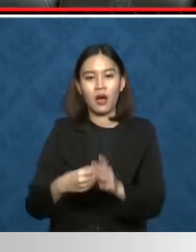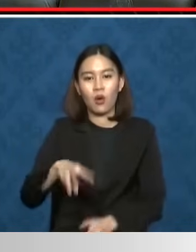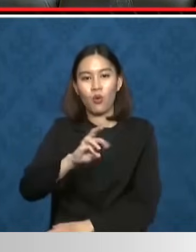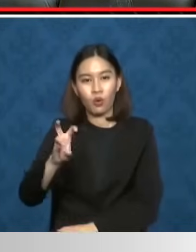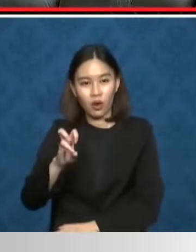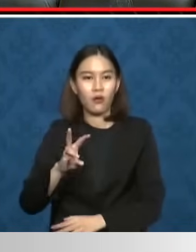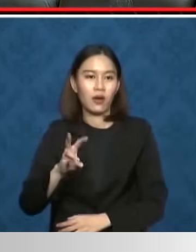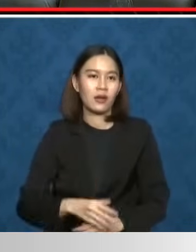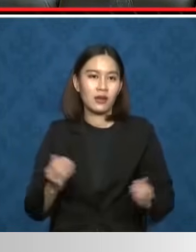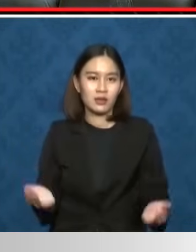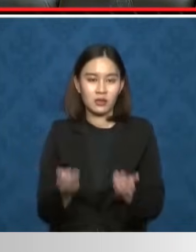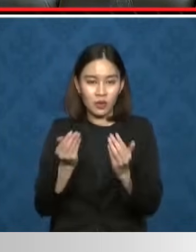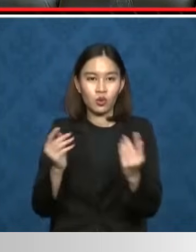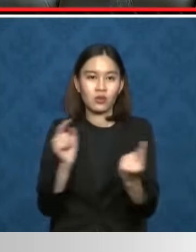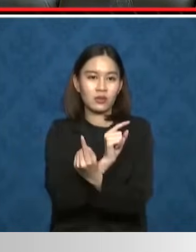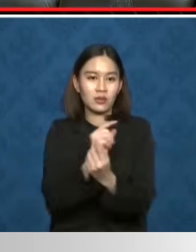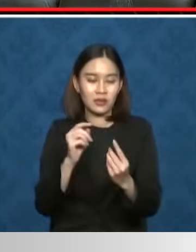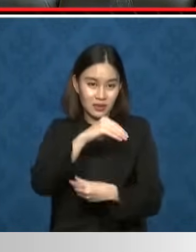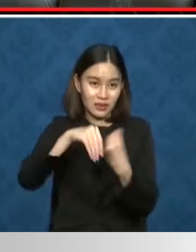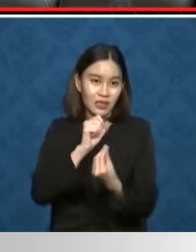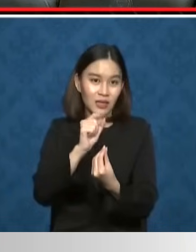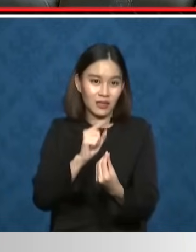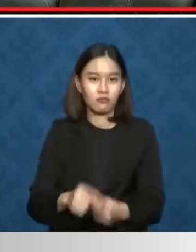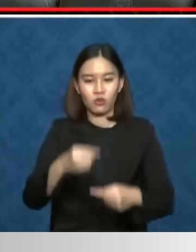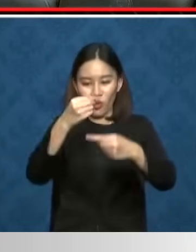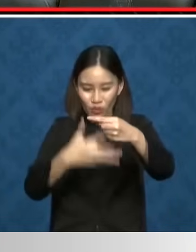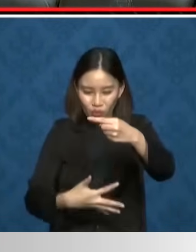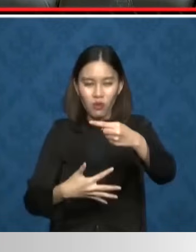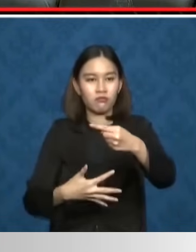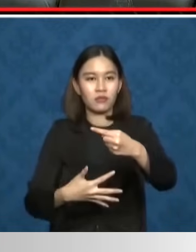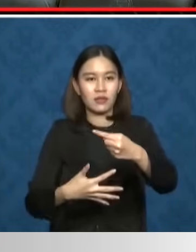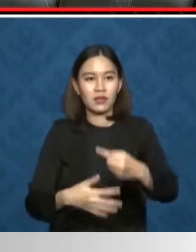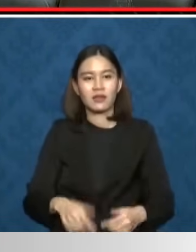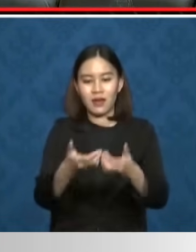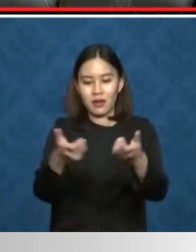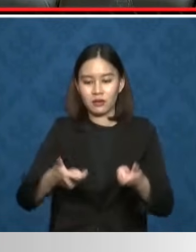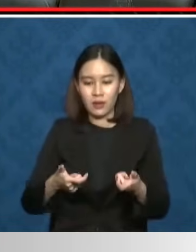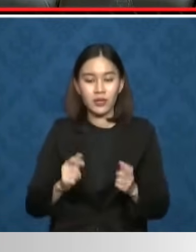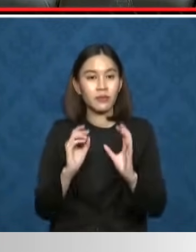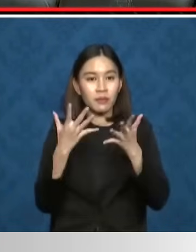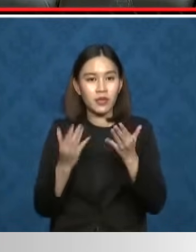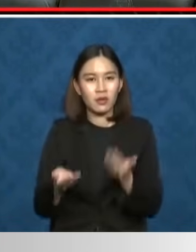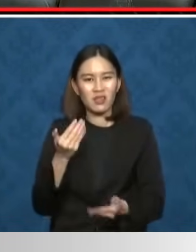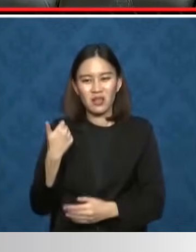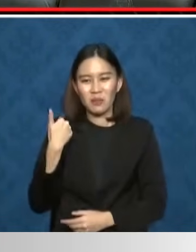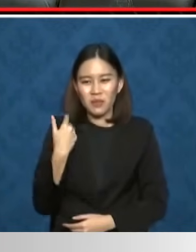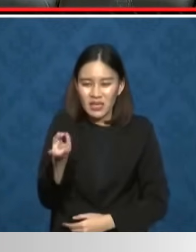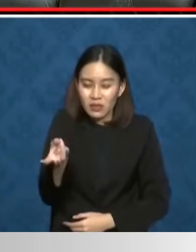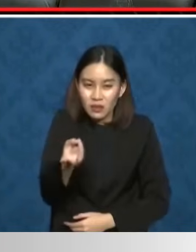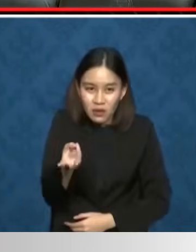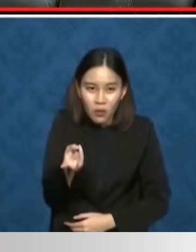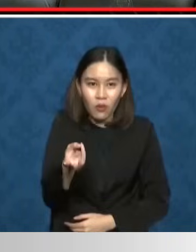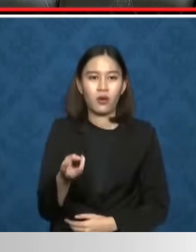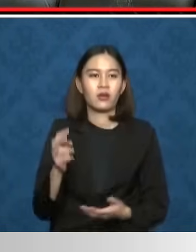ซอฟต์พาวเวอร์นโยบายเหล่านี้นะครับไม่ปรากฏในร่างงบประมาณฉบับนี้หรือถ้ามีครับก็น้อยจนไม่อยู่ในระดับ